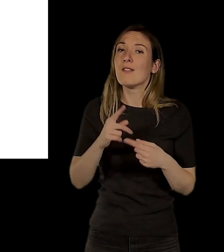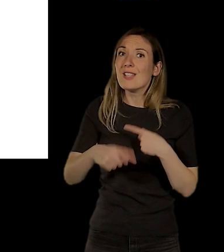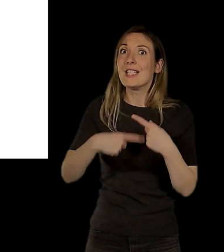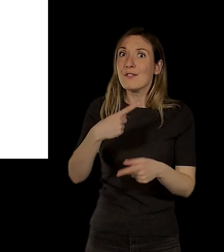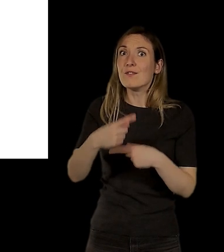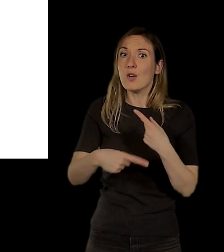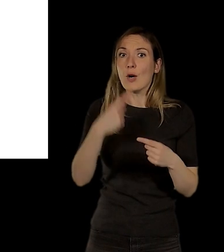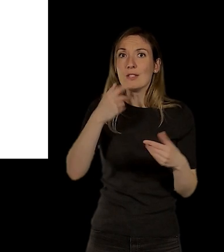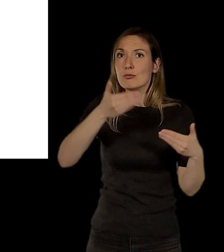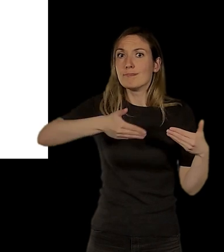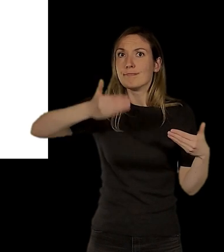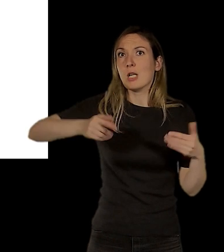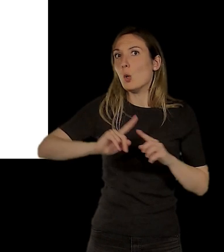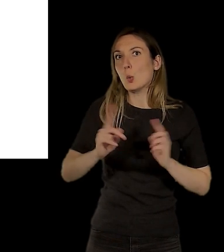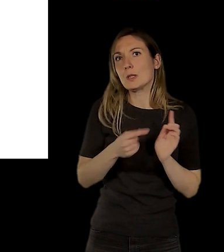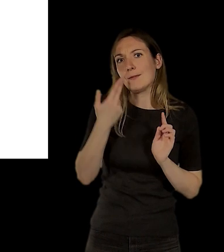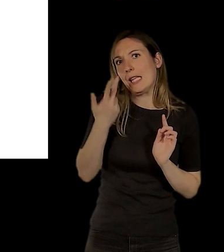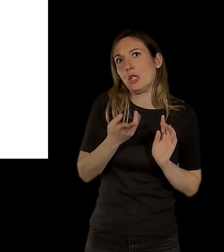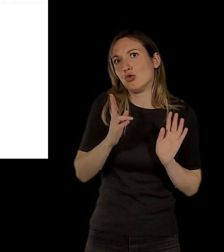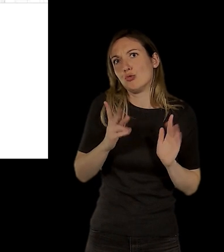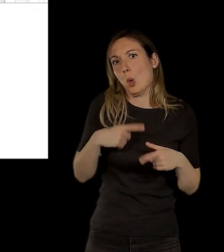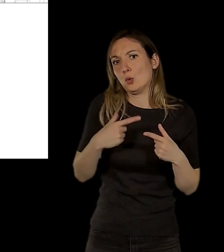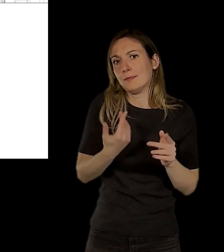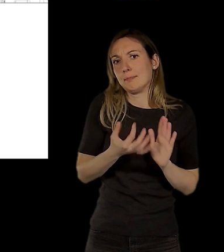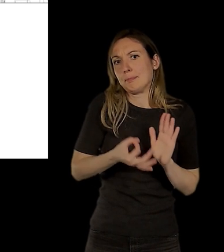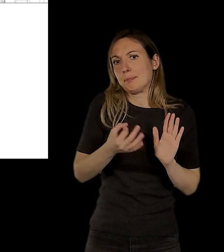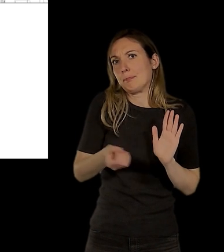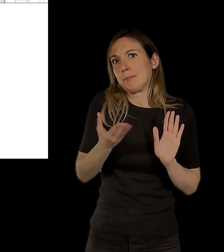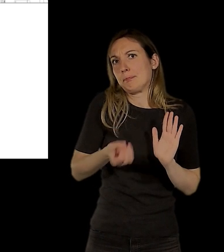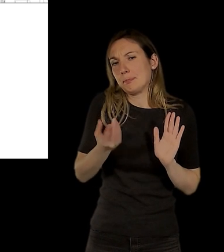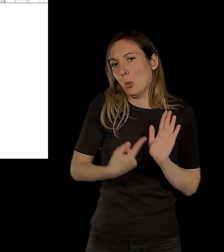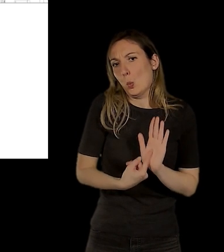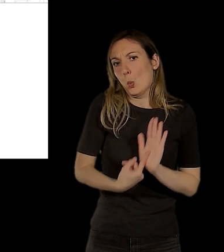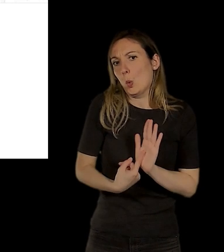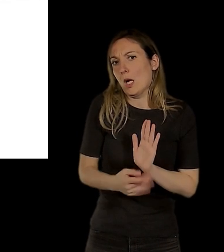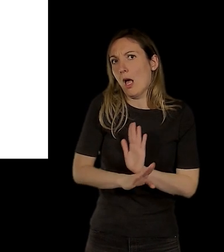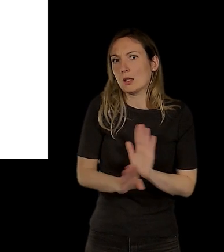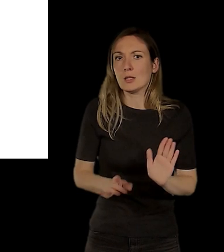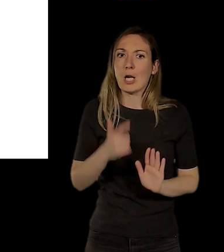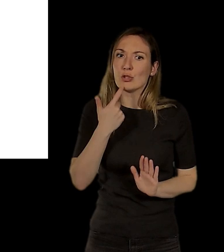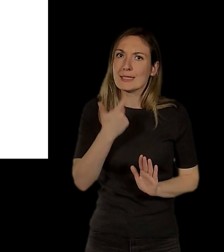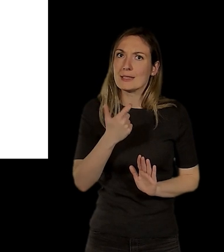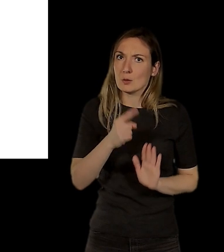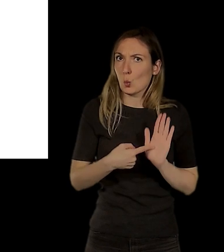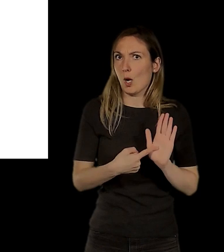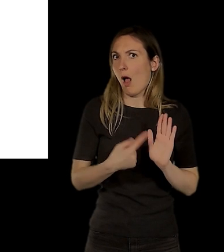řezů v mnoha různých situacích. A to tady jsem pouze chtěl ilustrativně ještě ukázat, tak sérii,